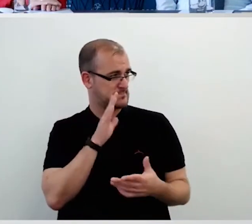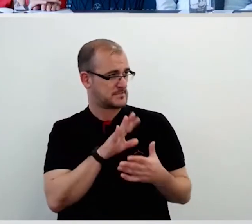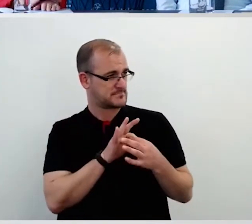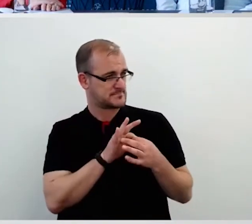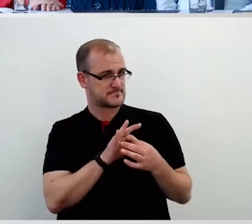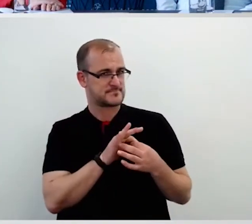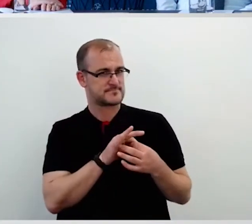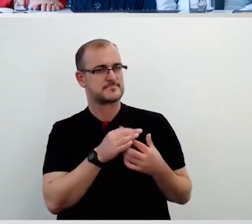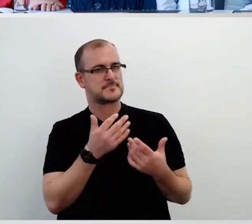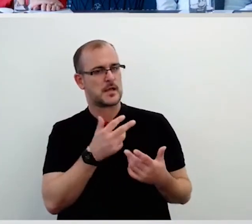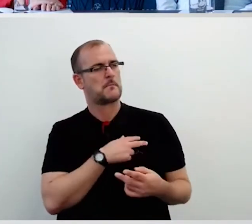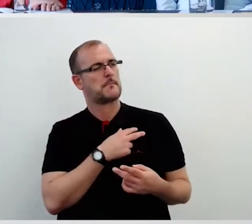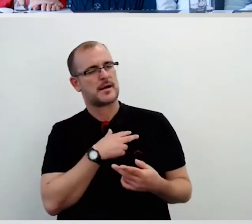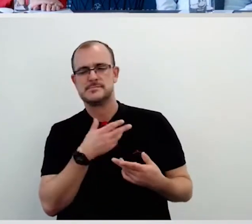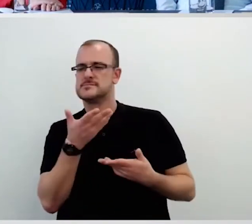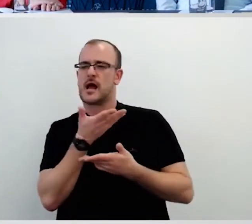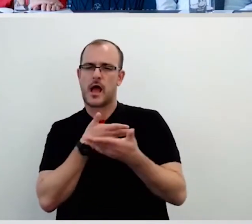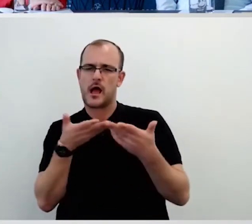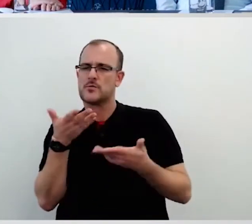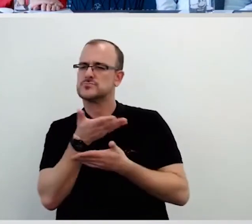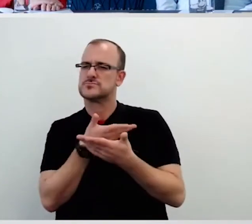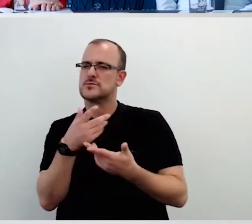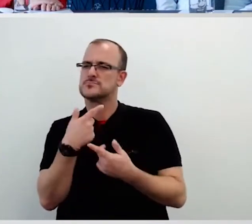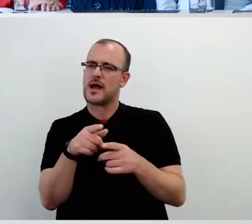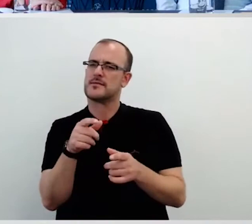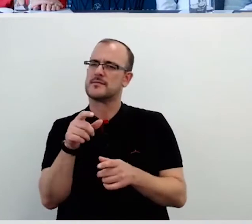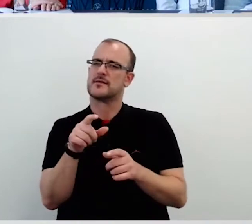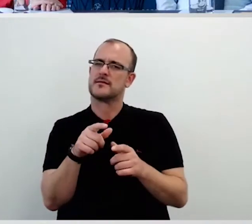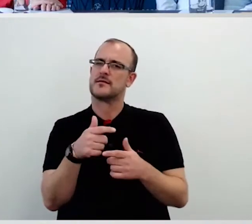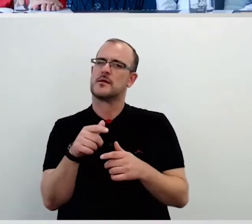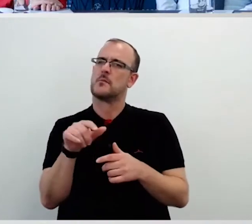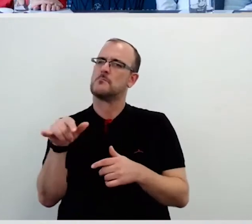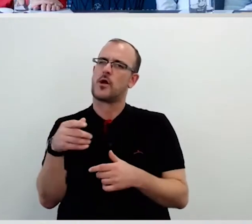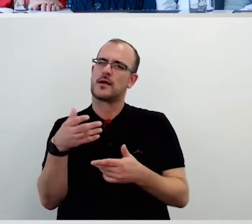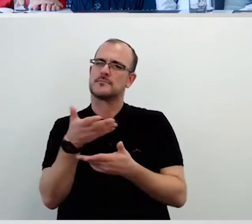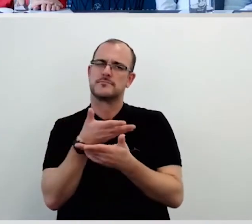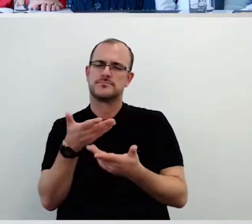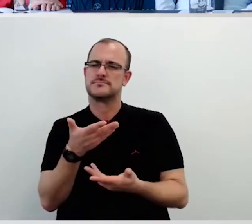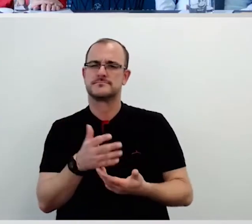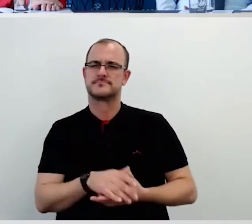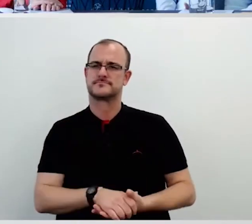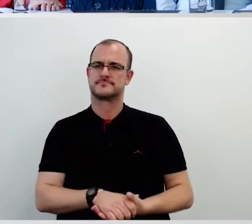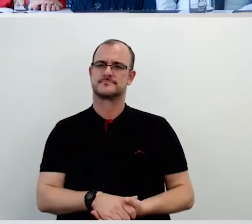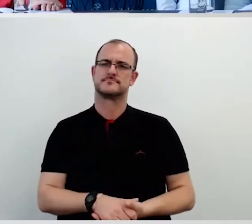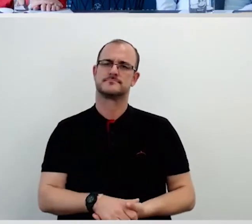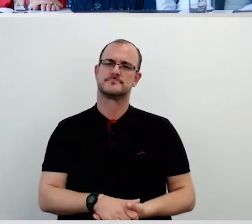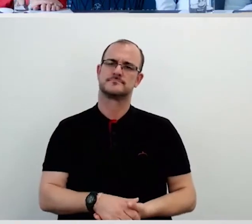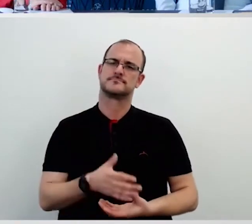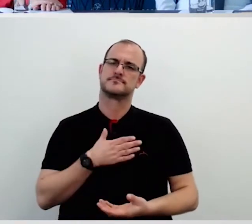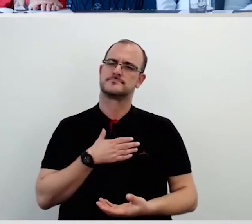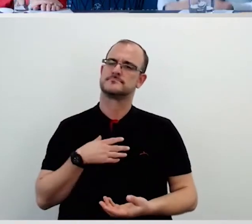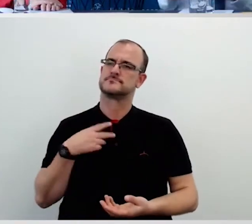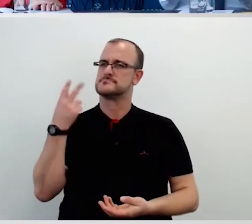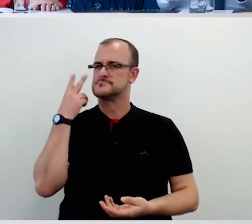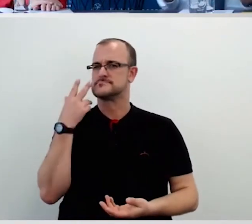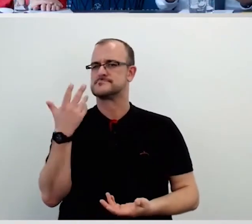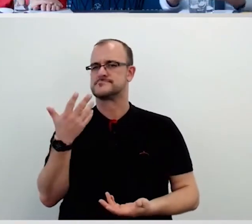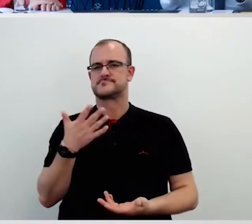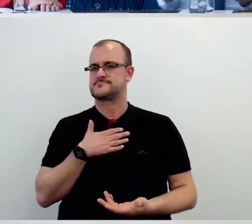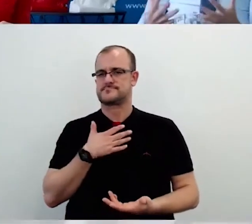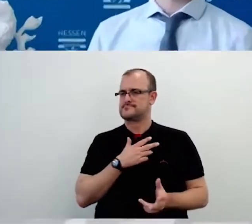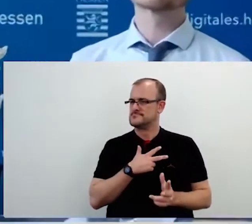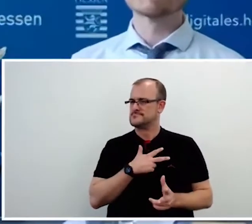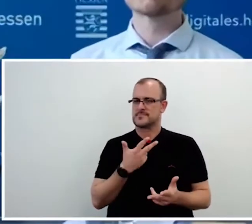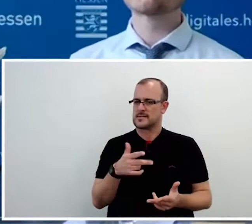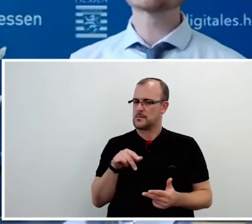Aus dem Preis, auch dem Austausch quasi mit den anderen Projekten. Was ich davon mitnehme, ist, dass wir